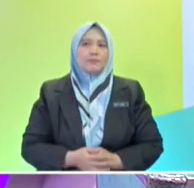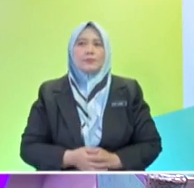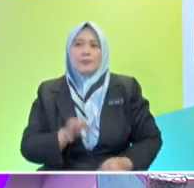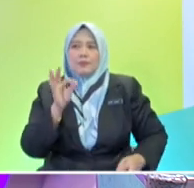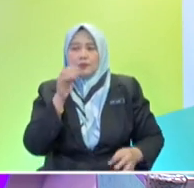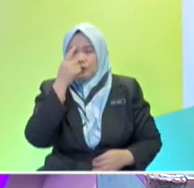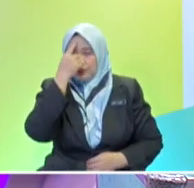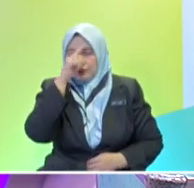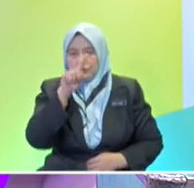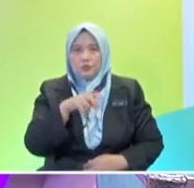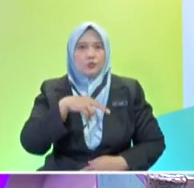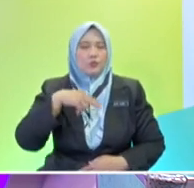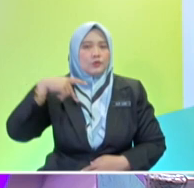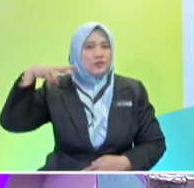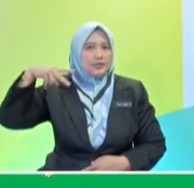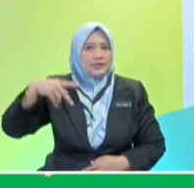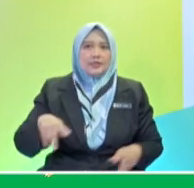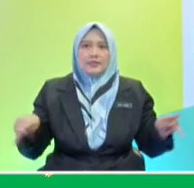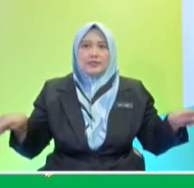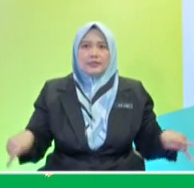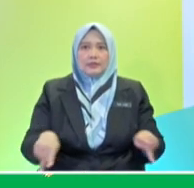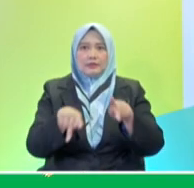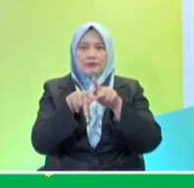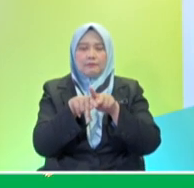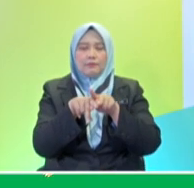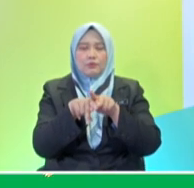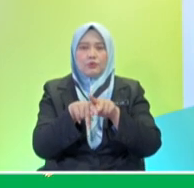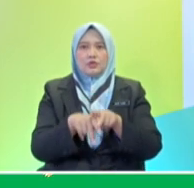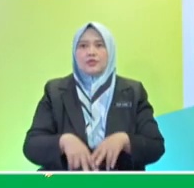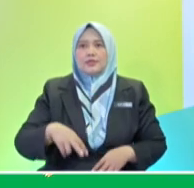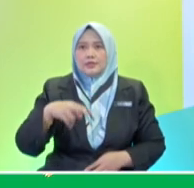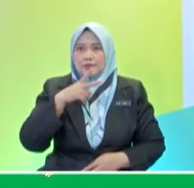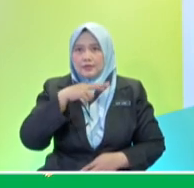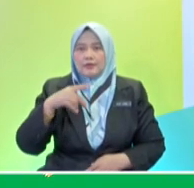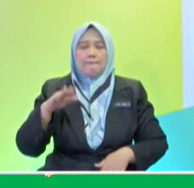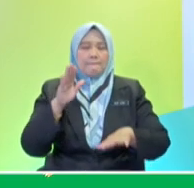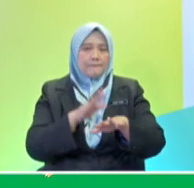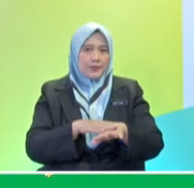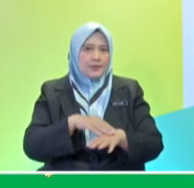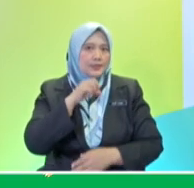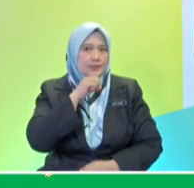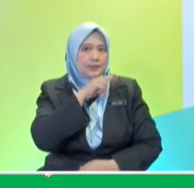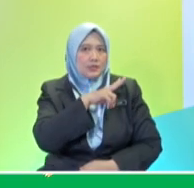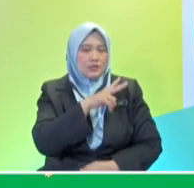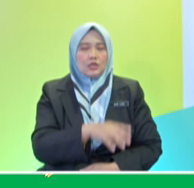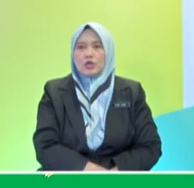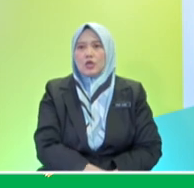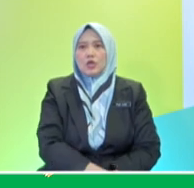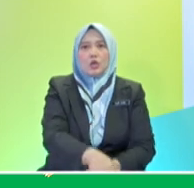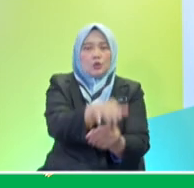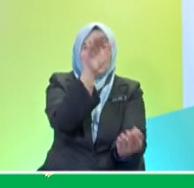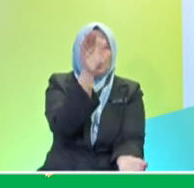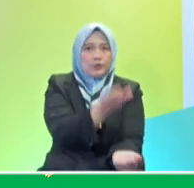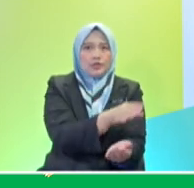kaki selaput renang yang ada pada katak, ada pada buaya pun ada dan juga ada pada apa lagi? Pada itik. Ya, pada